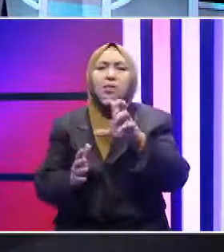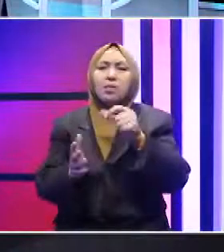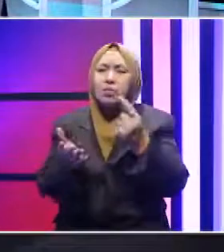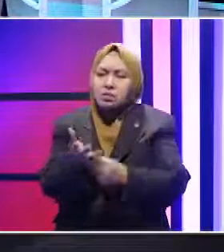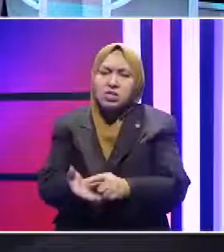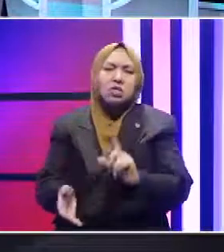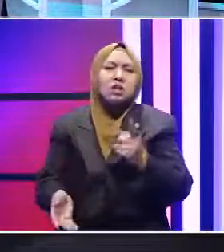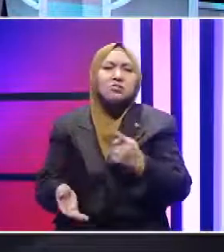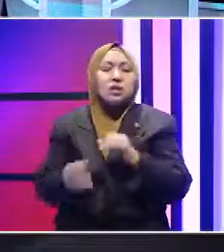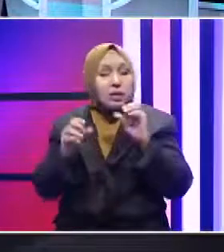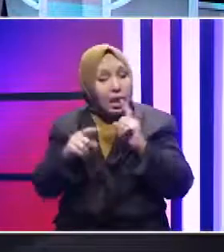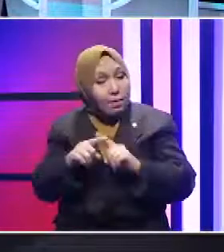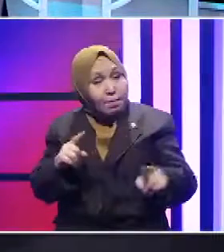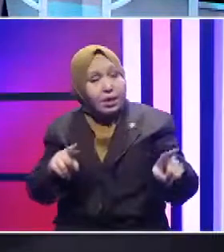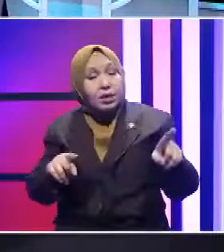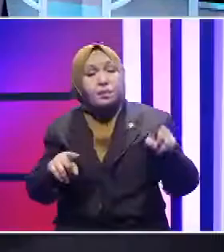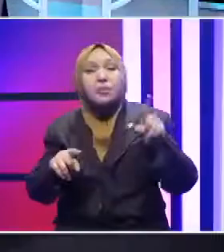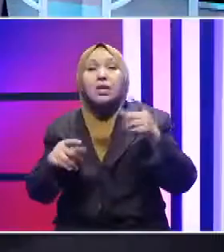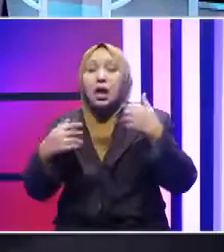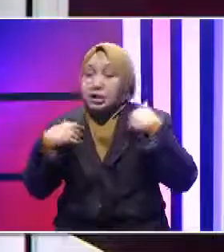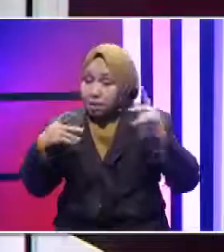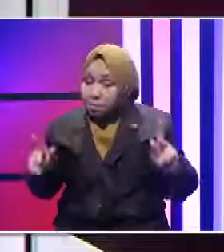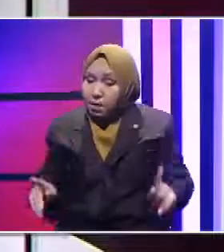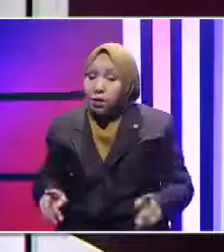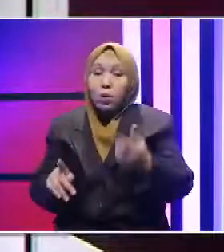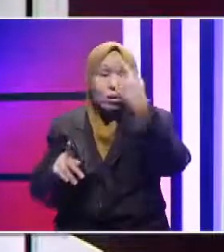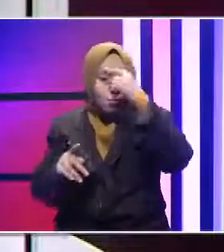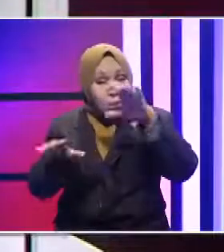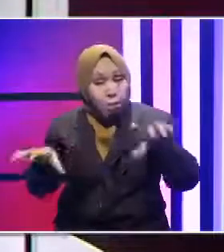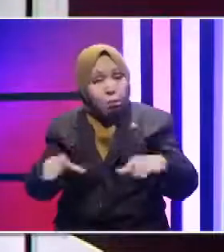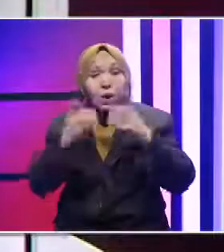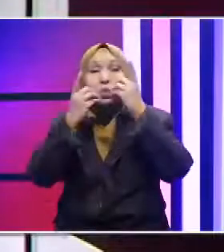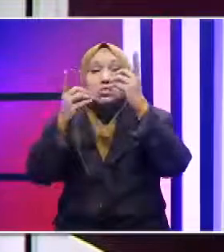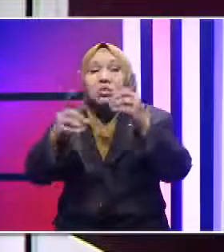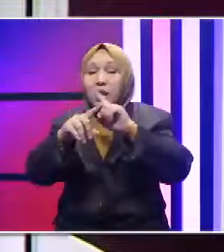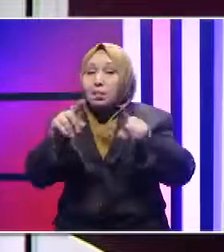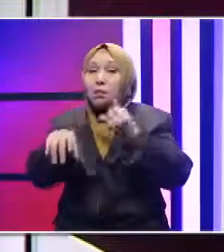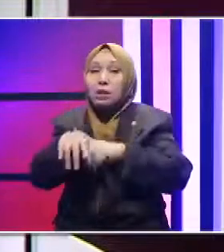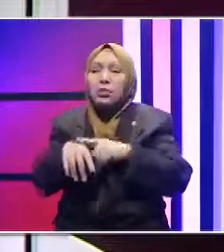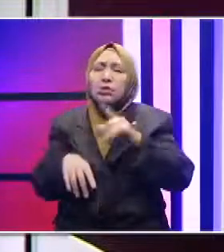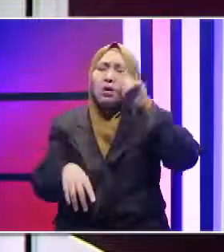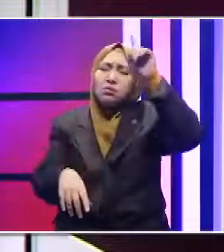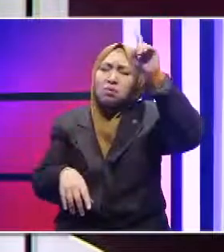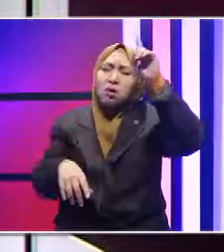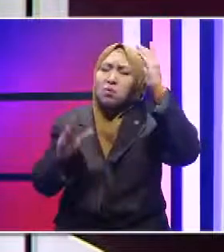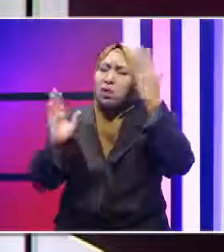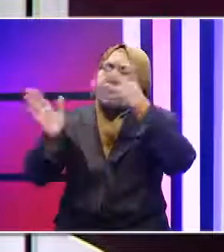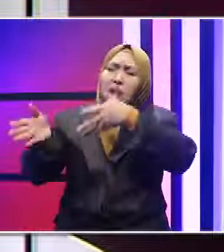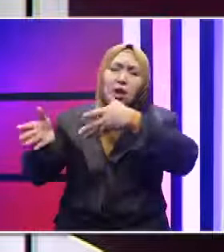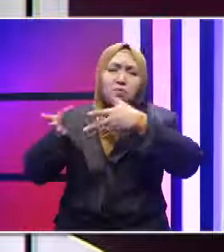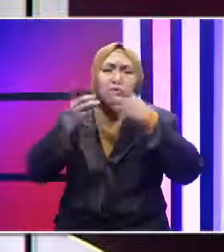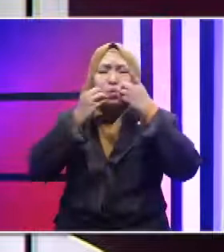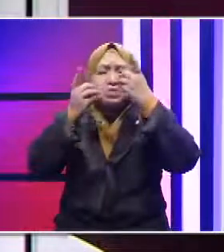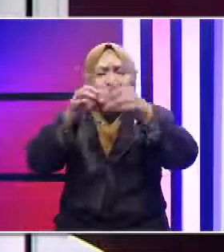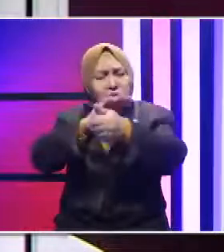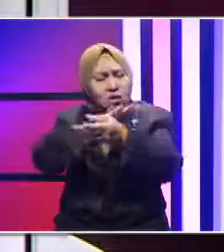sen dia, contohnya, kan? Tetapi wa akharat ini juga ada peluang untuk berbuat dosa, Tetapi waktu itu kita kata, ya Allah, aku tinggalkan dosa rasuah ini,